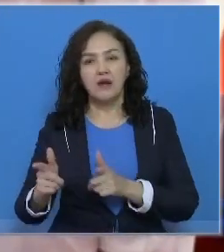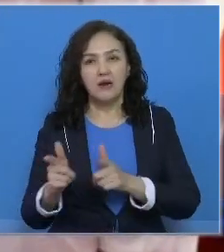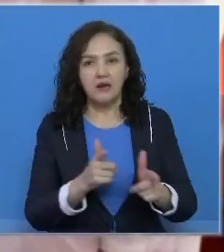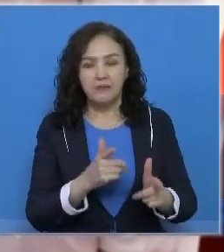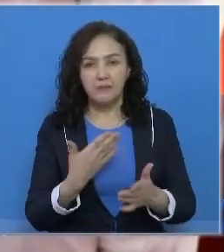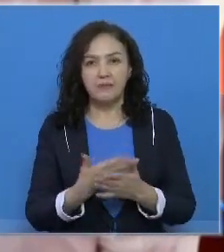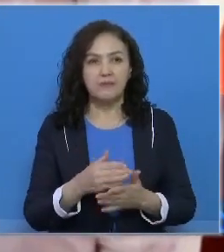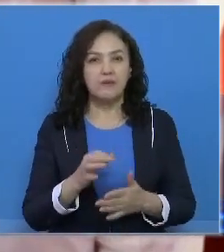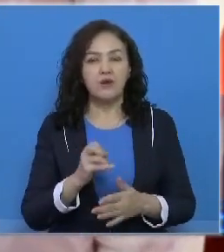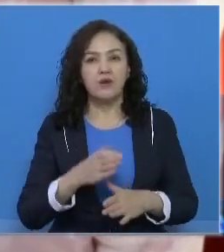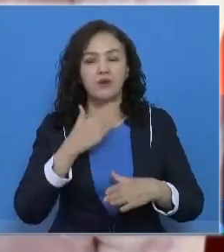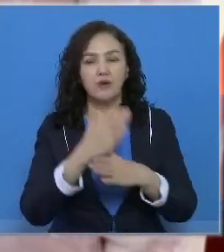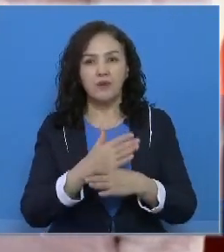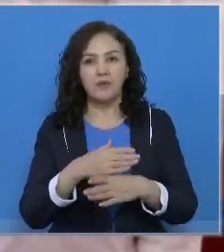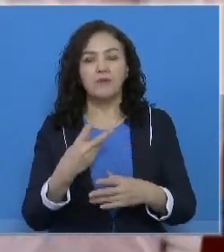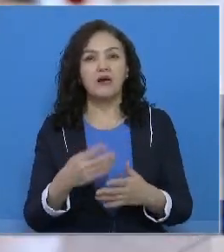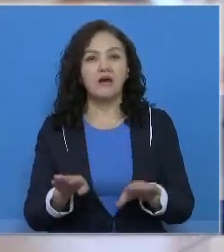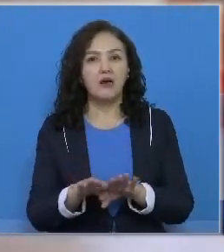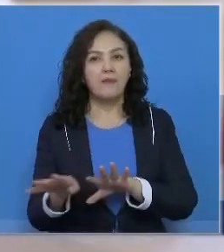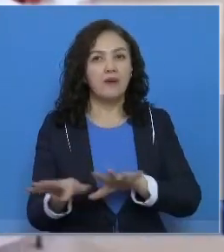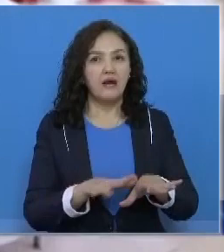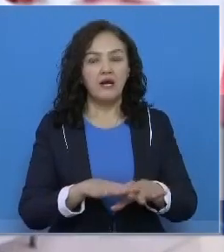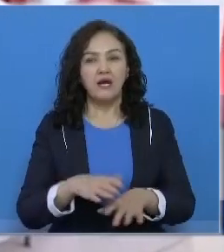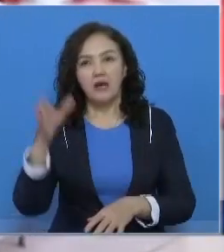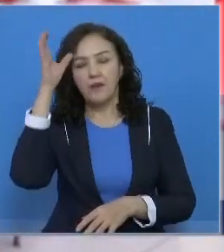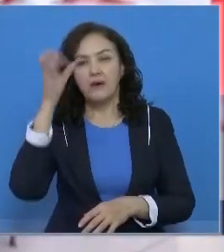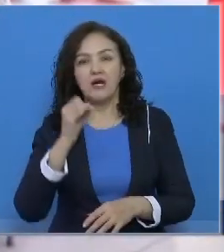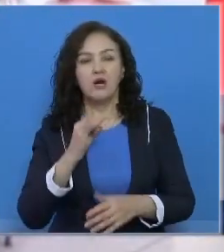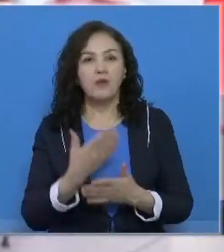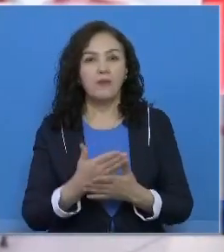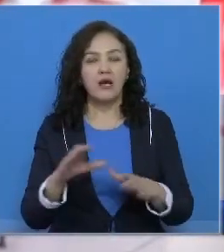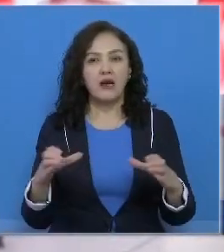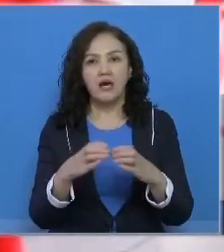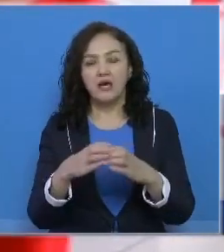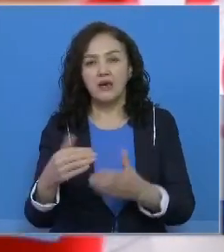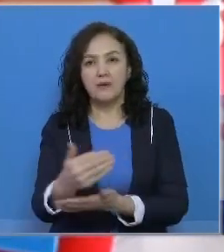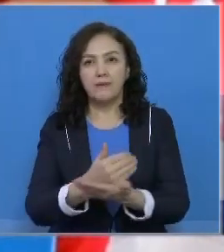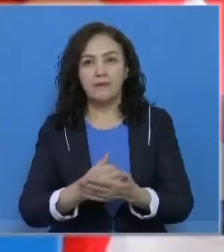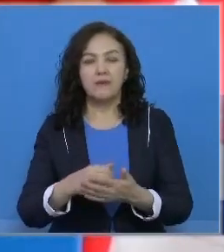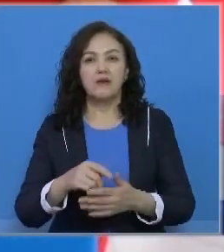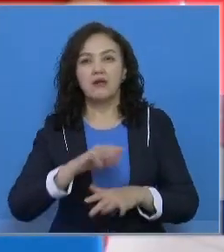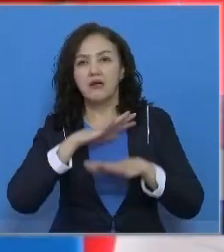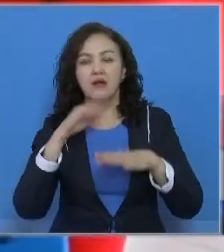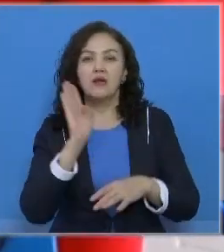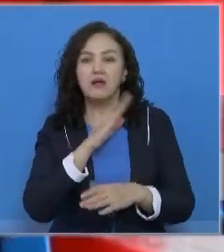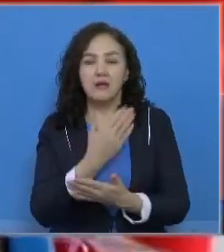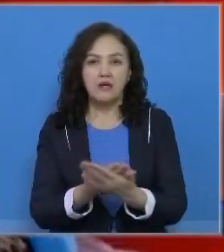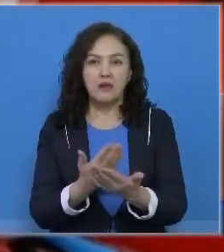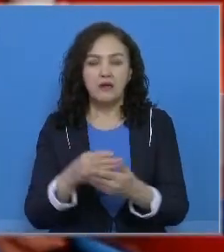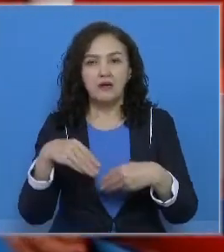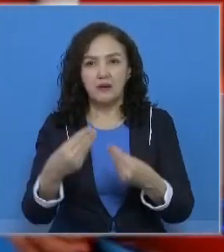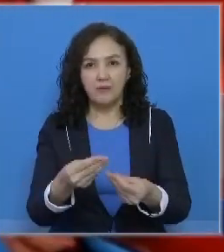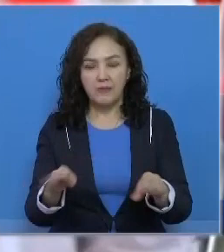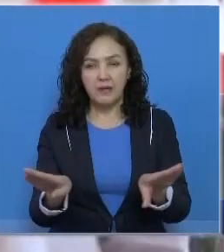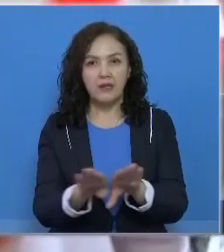жобасын ұсынғандарға көмек көрсетіледі. Шара барысында білікті кәсіпкерлер округтерден жиналған 100-ден астам әйелге кеңес берді.